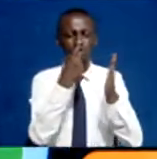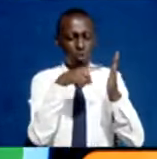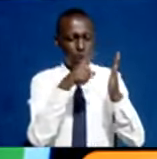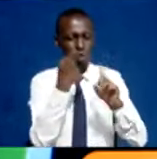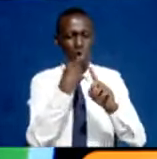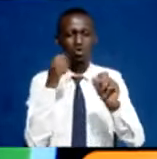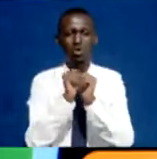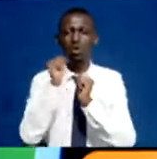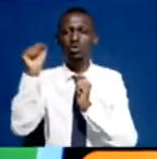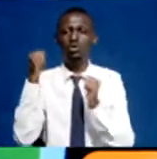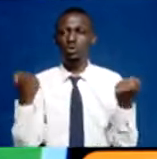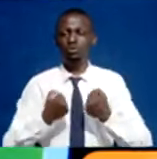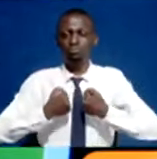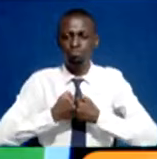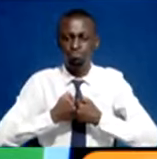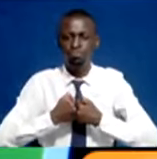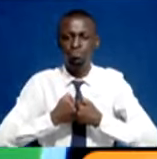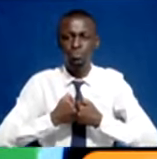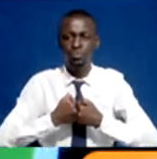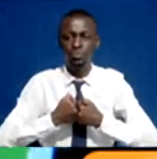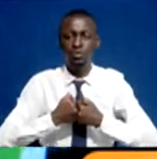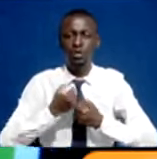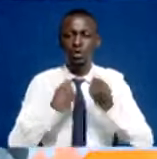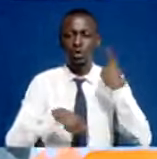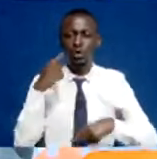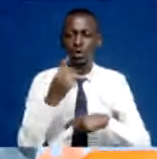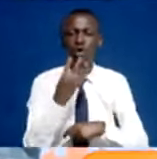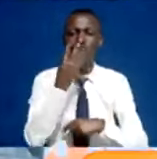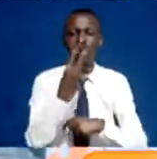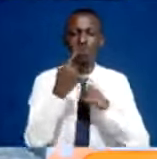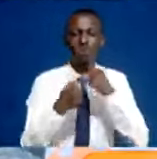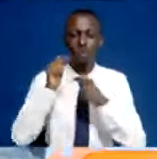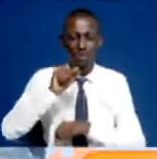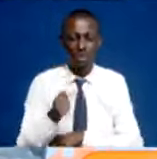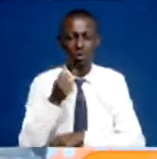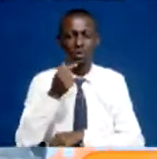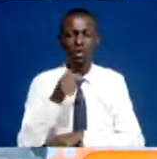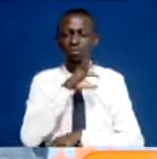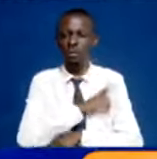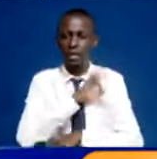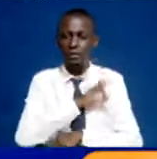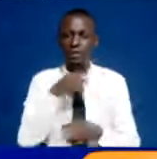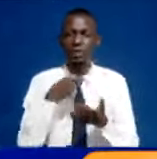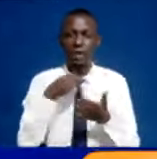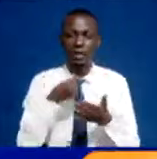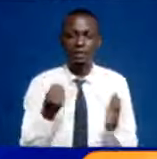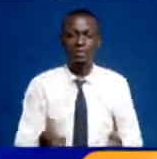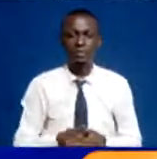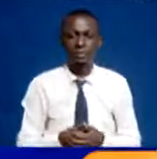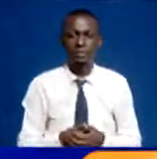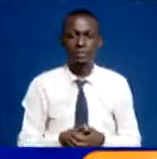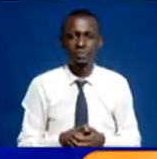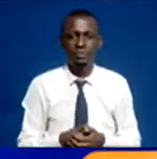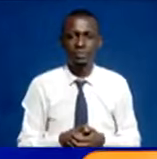15 matches on the Shabiki Supa Jackpot, winning him 426,000 as bonus on the Shabiki Supa Jackpot.